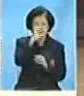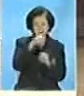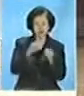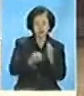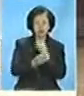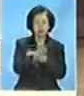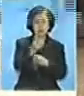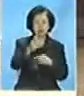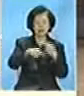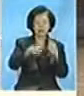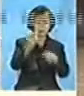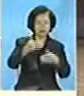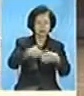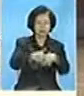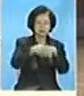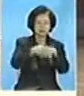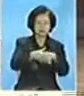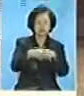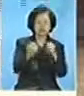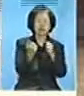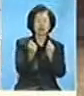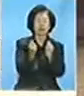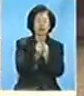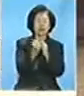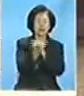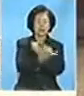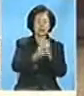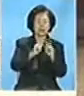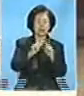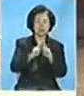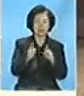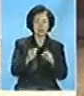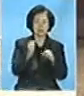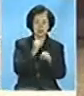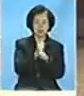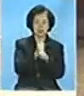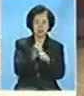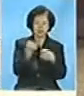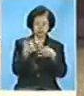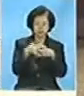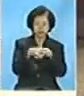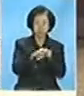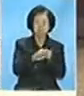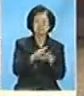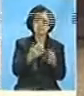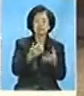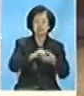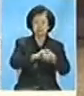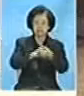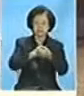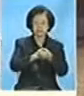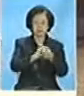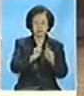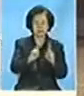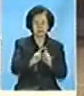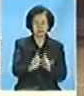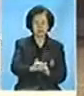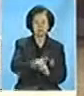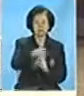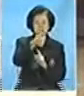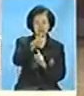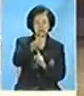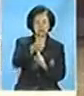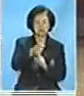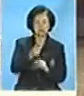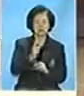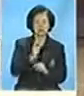ไปเชื่อมความสัมพันธ์ที่ดีกับประเทศต่างๆจะทำมาซึ่งความร่วมมือด้านต่างๆได้ด้วยดีด้วยดังนั้นเองในฐานะเร